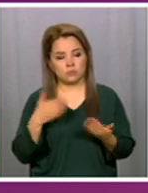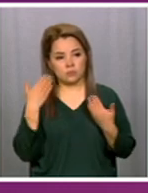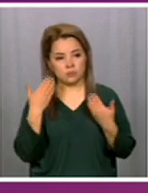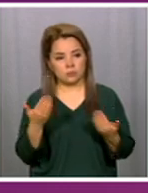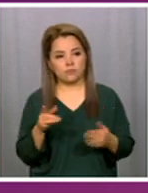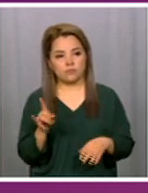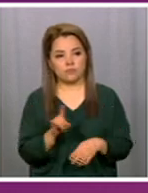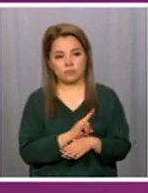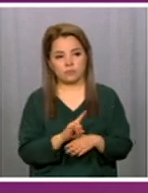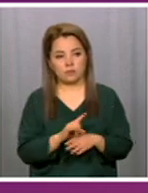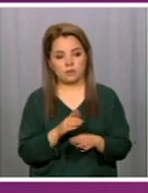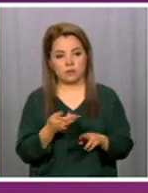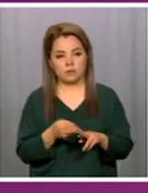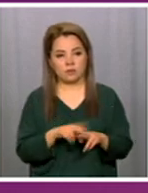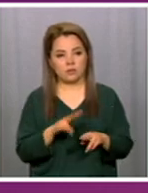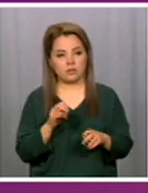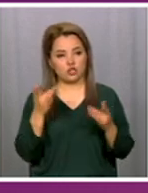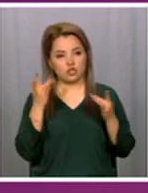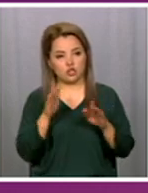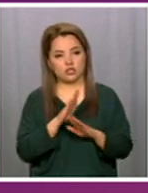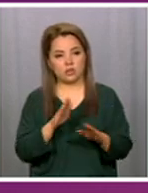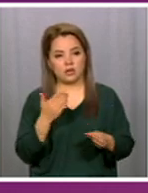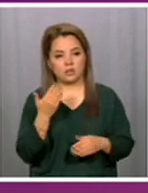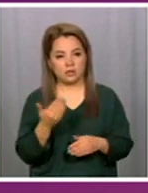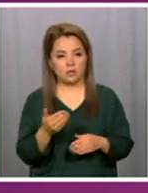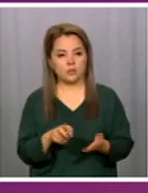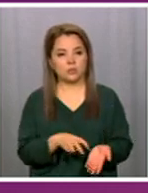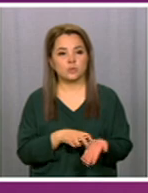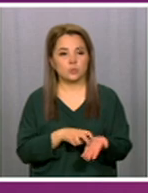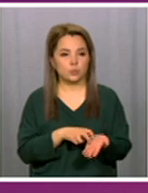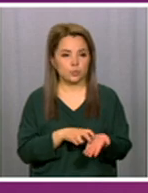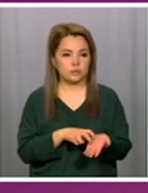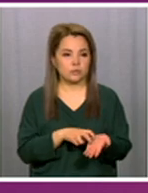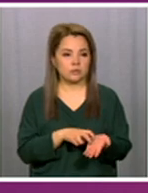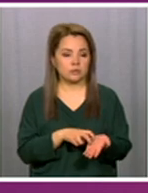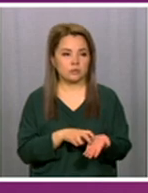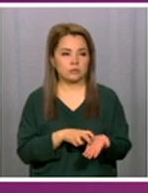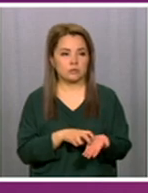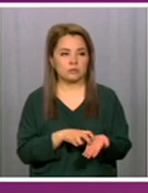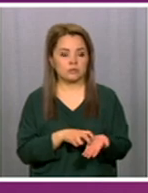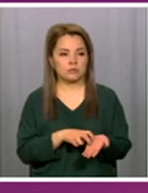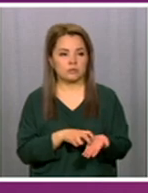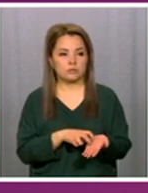Врешь. Это не нечаянно. Трус. Подлец.